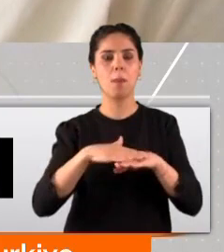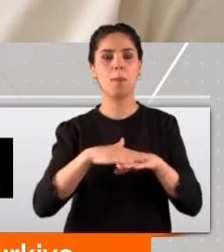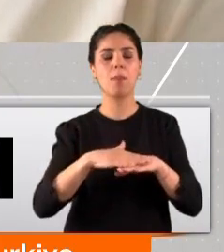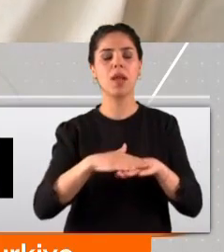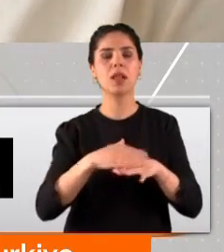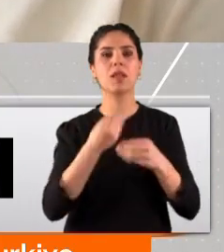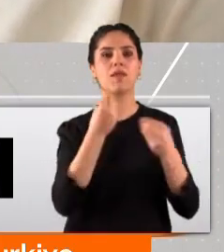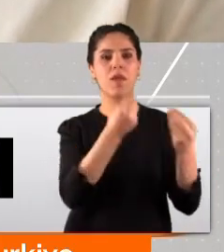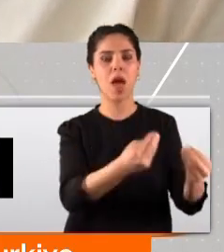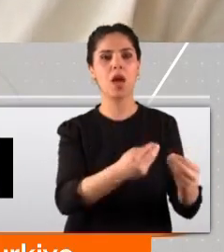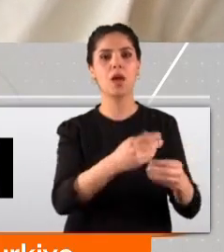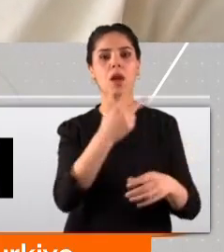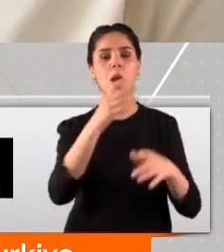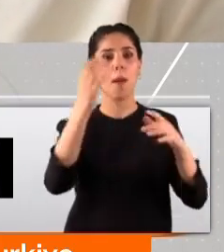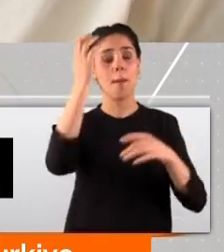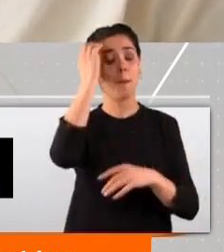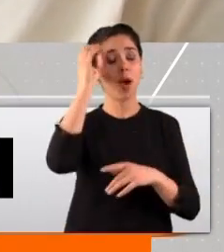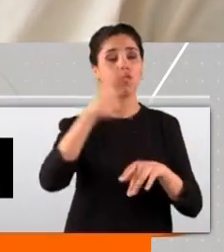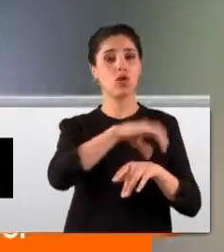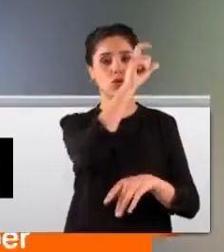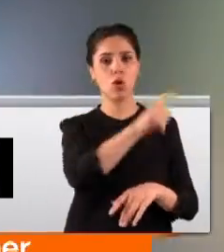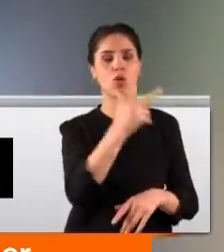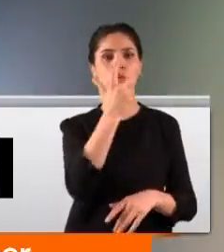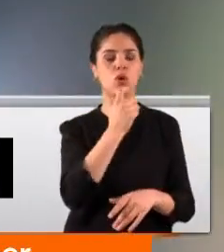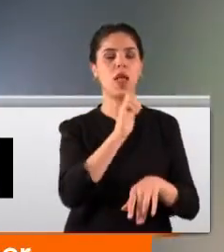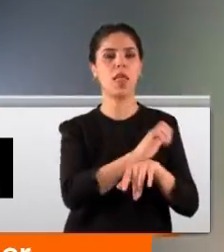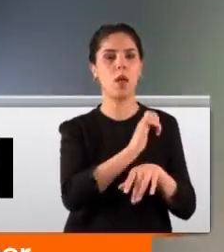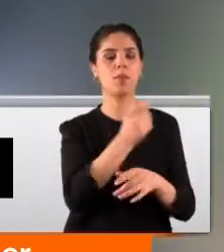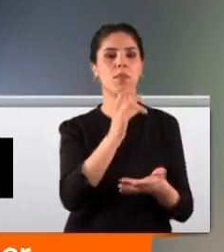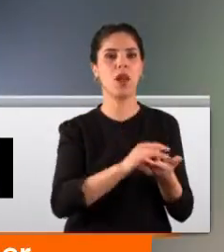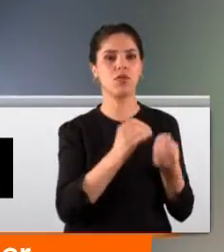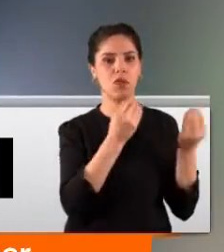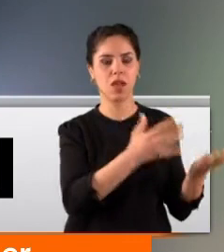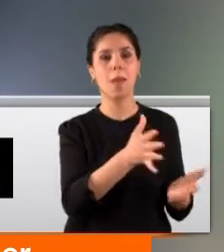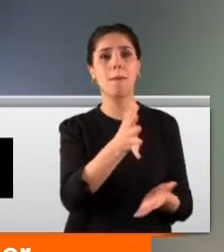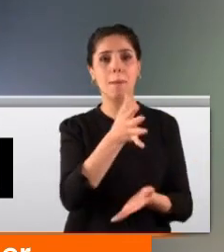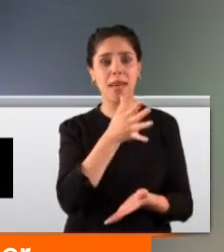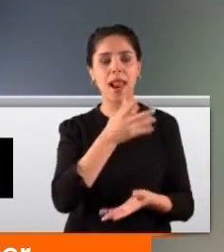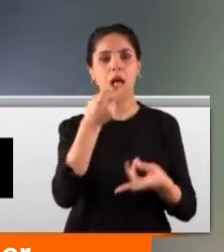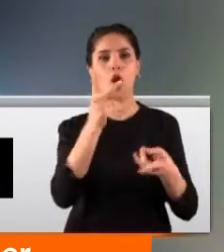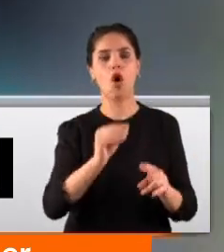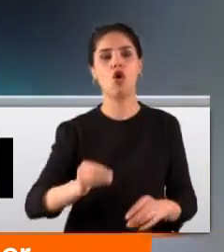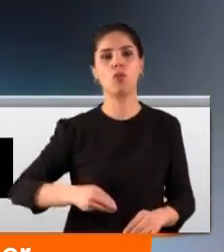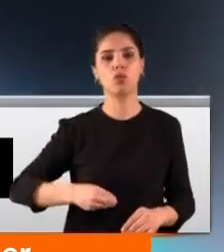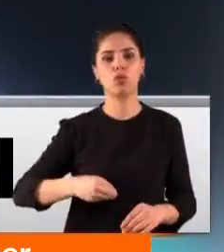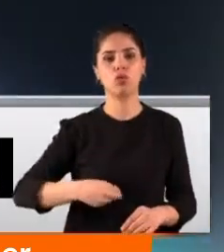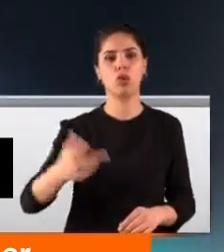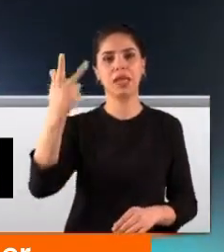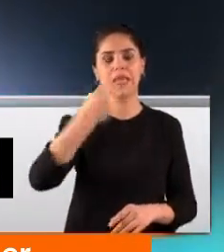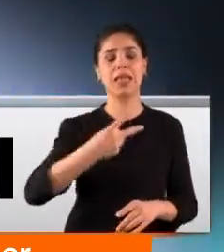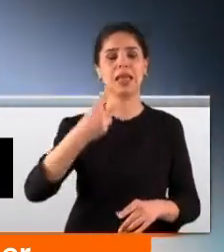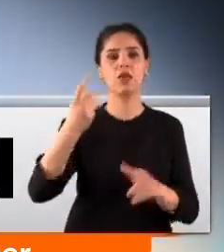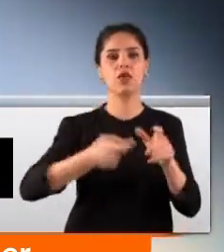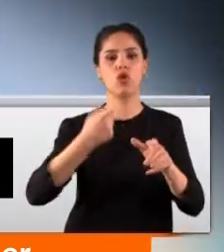de 3 yıl hapis cezası ve para cezası verildi. Davanın hakimi taksirle ölüme sebebiyet verme suçundan ikinci